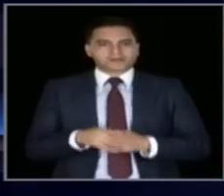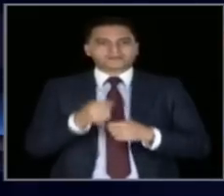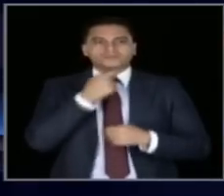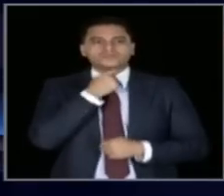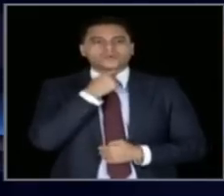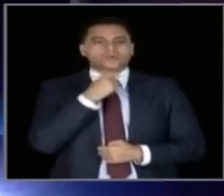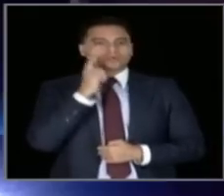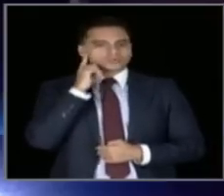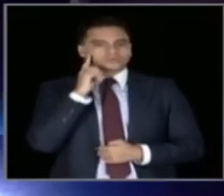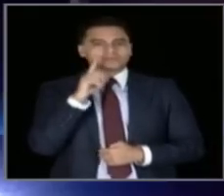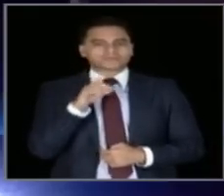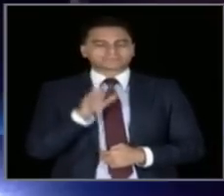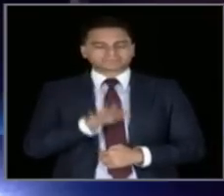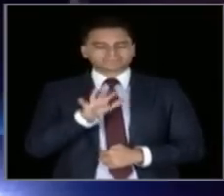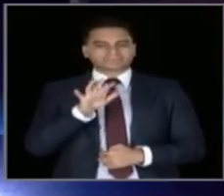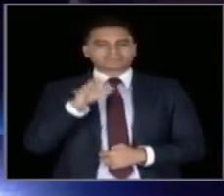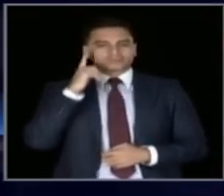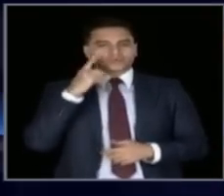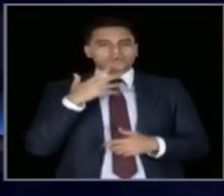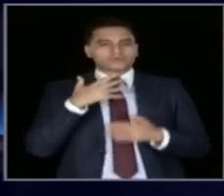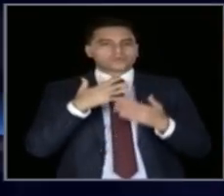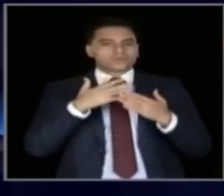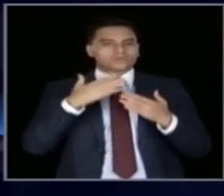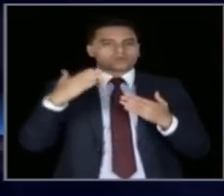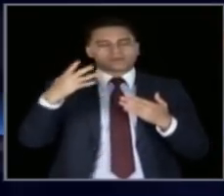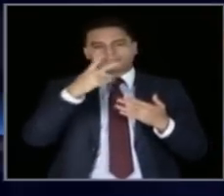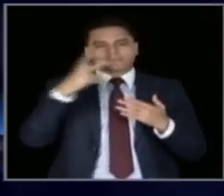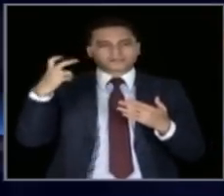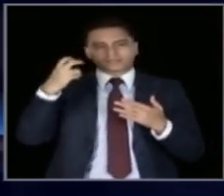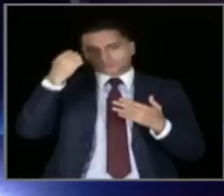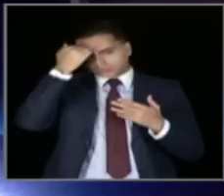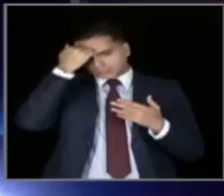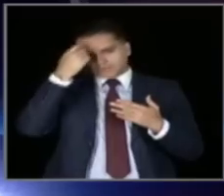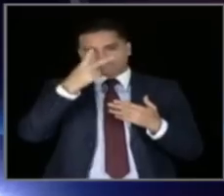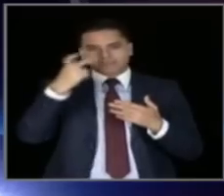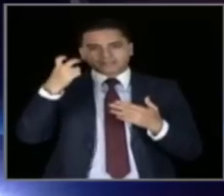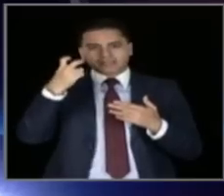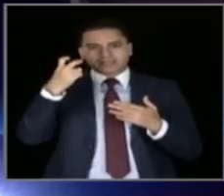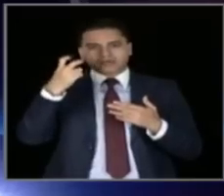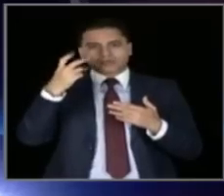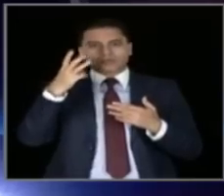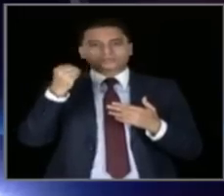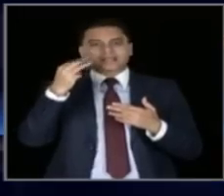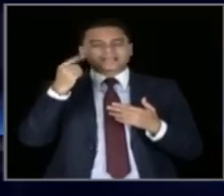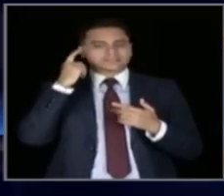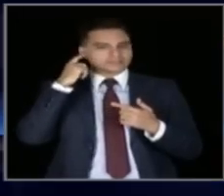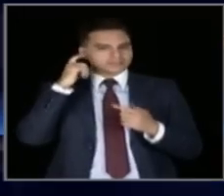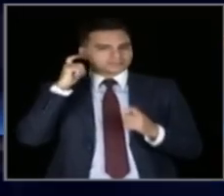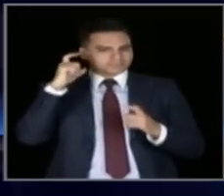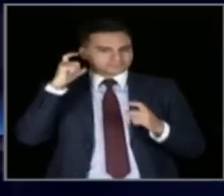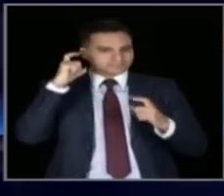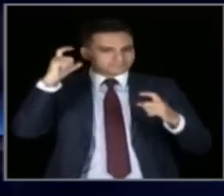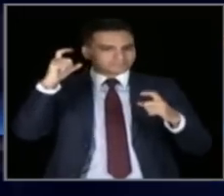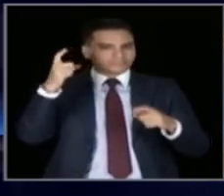بيطلق ذبذبة بتصل إلى 230 ديسيبل، خاصة